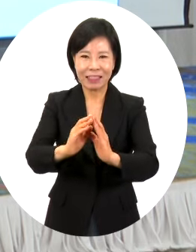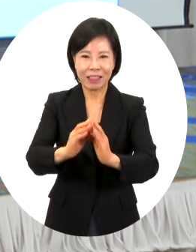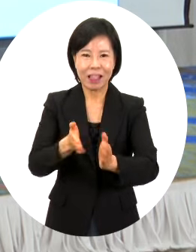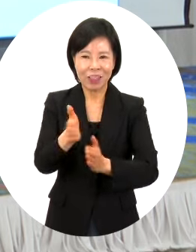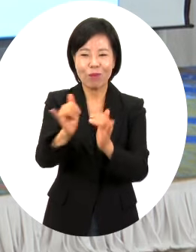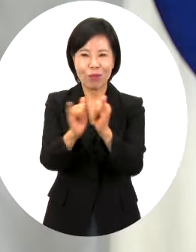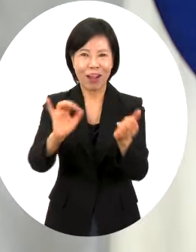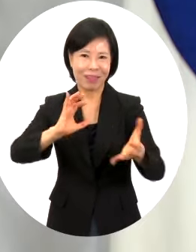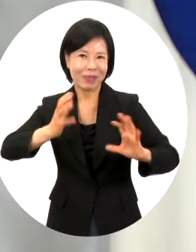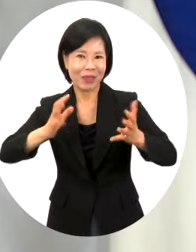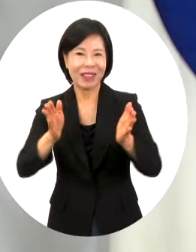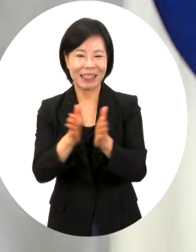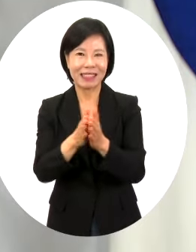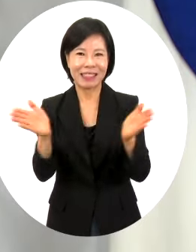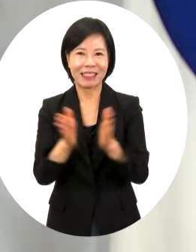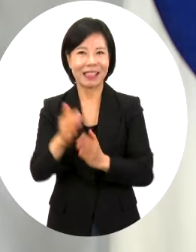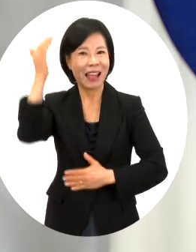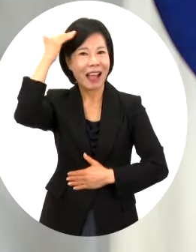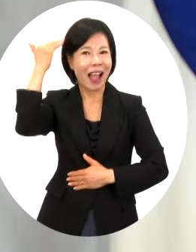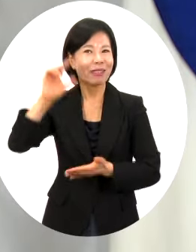전문가 토론회를 개최했는데요.